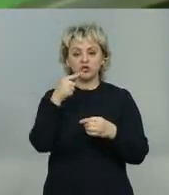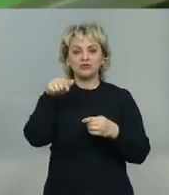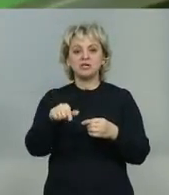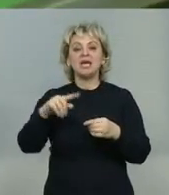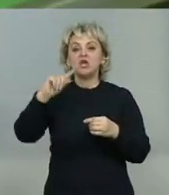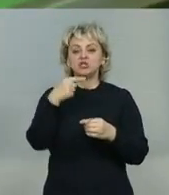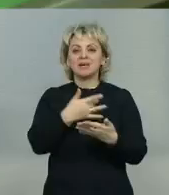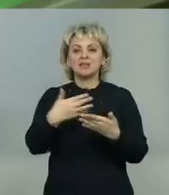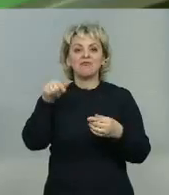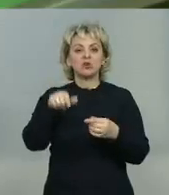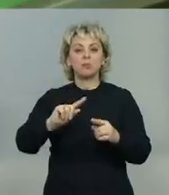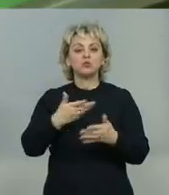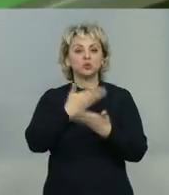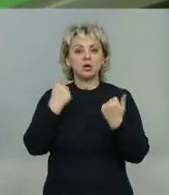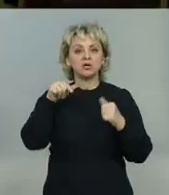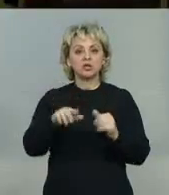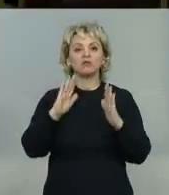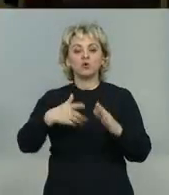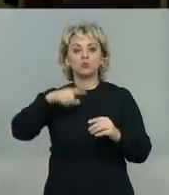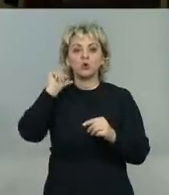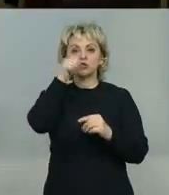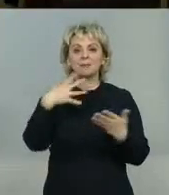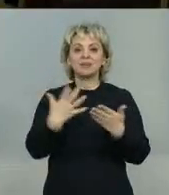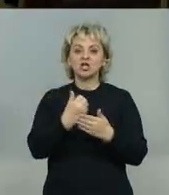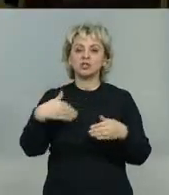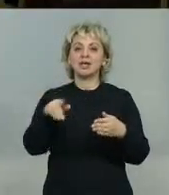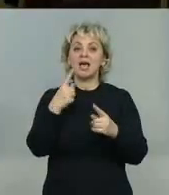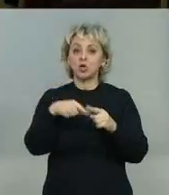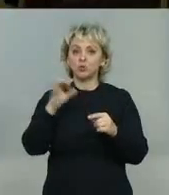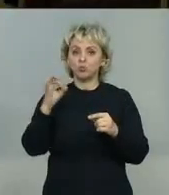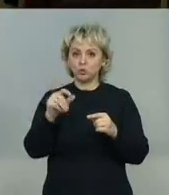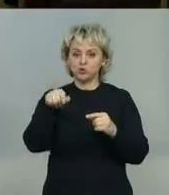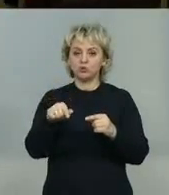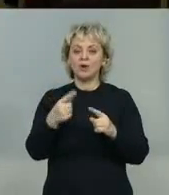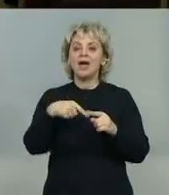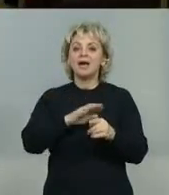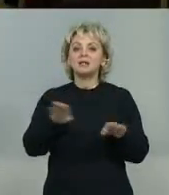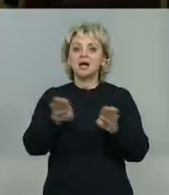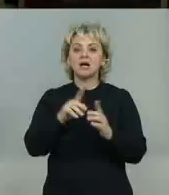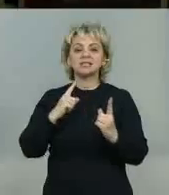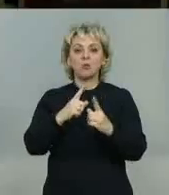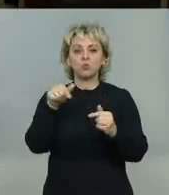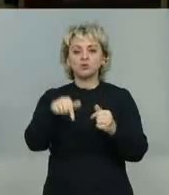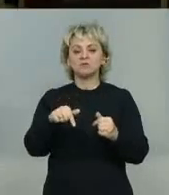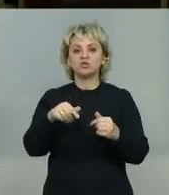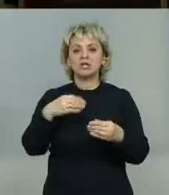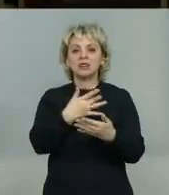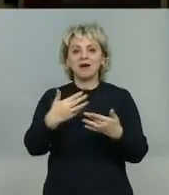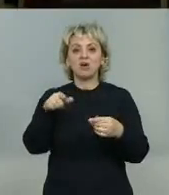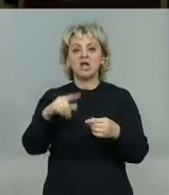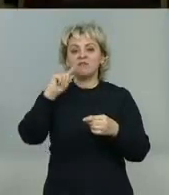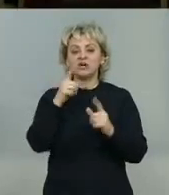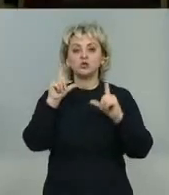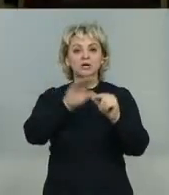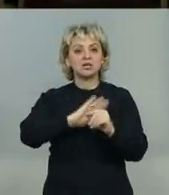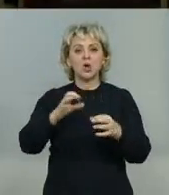Но индийских товаров здесь почему-то нет. И вот в прошлом году нашли, наконец, эту бусину. Это как бы сопутствующий товар. То есть ясно, что в Индию